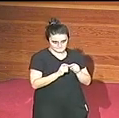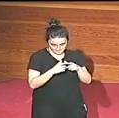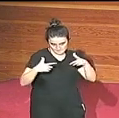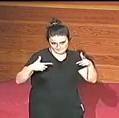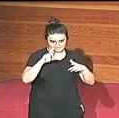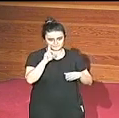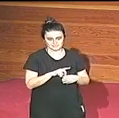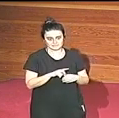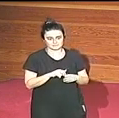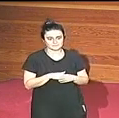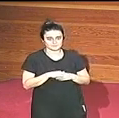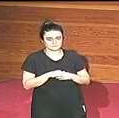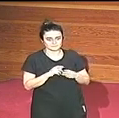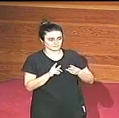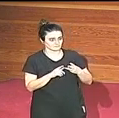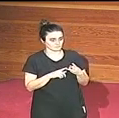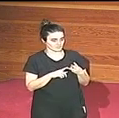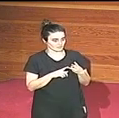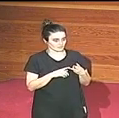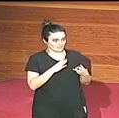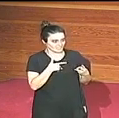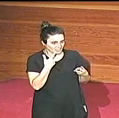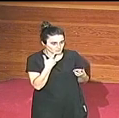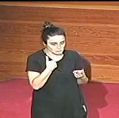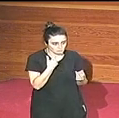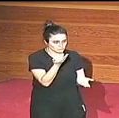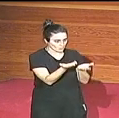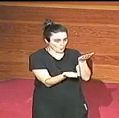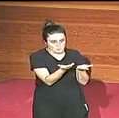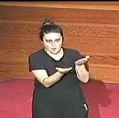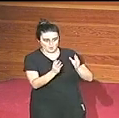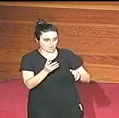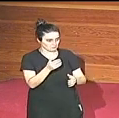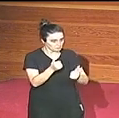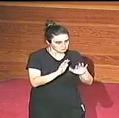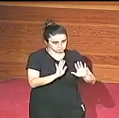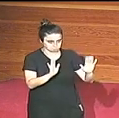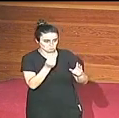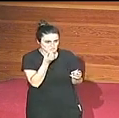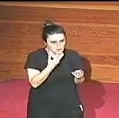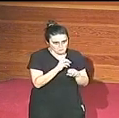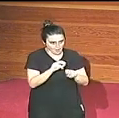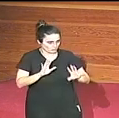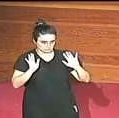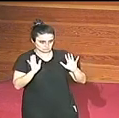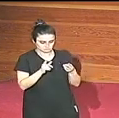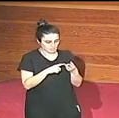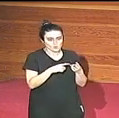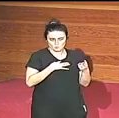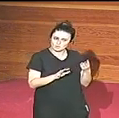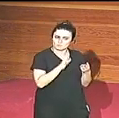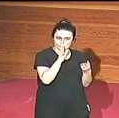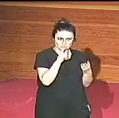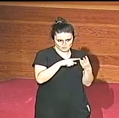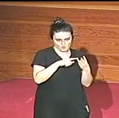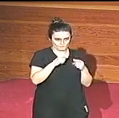da. Eta ez dut hemen, ez dut epaitu nahi obea edo txarragoa den motivazio hori, baina da, bada arrazoietako bat,